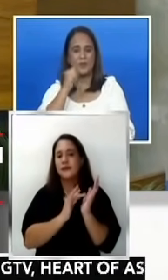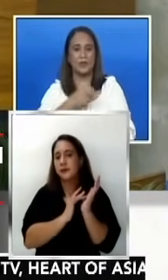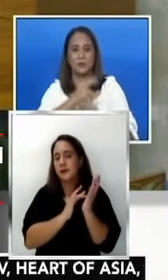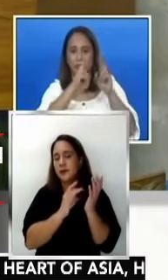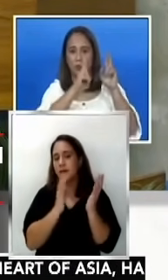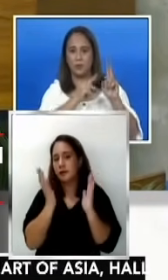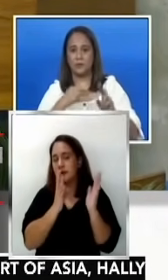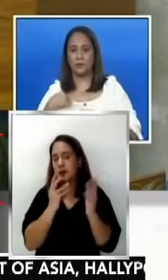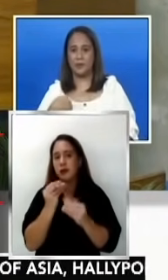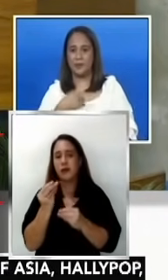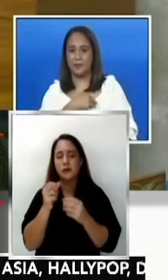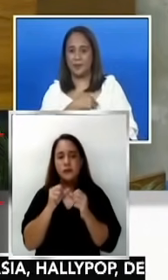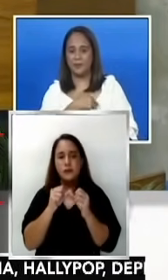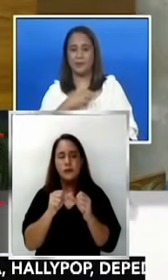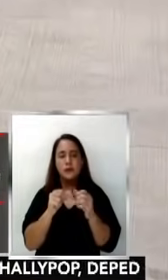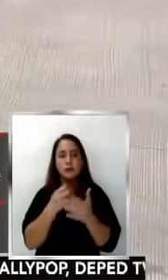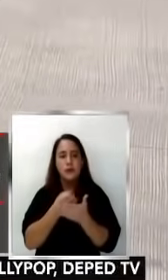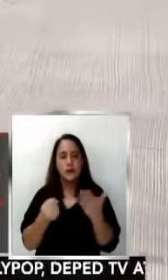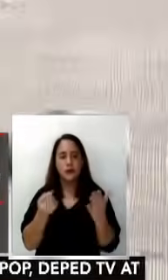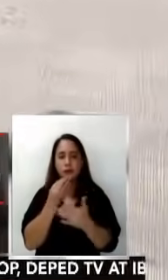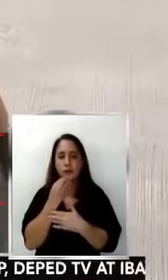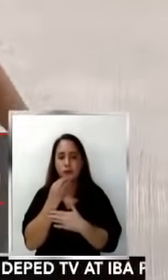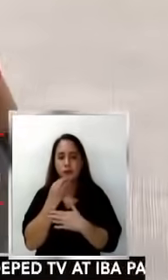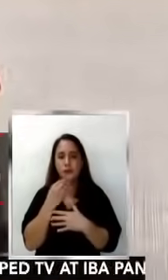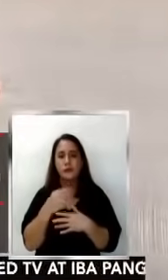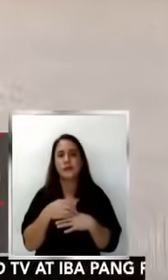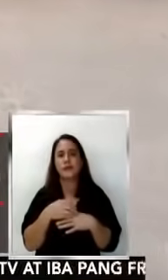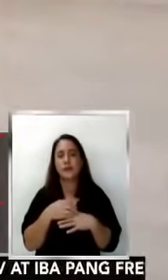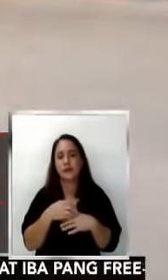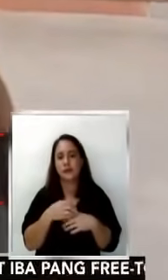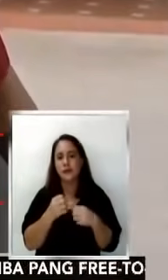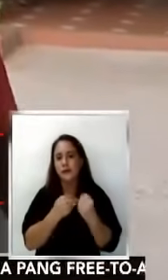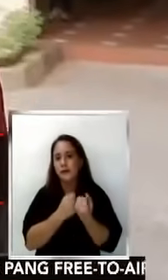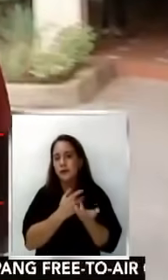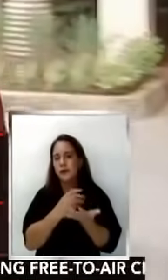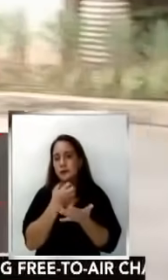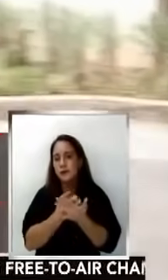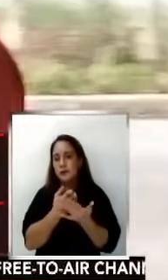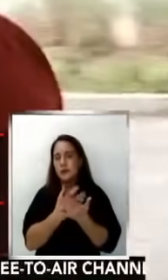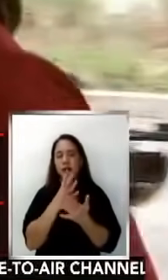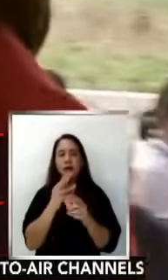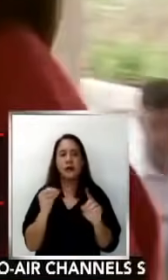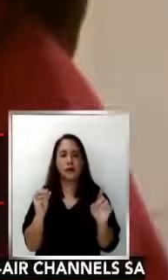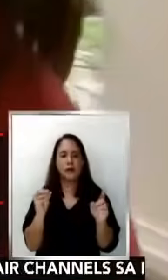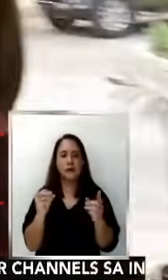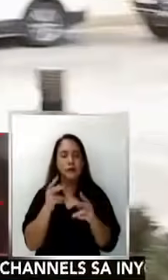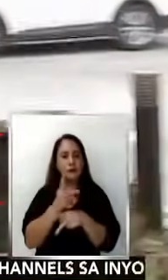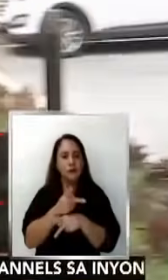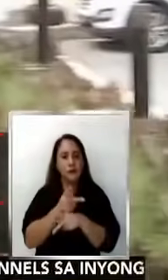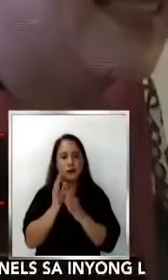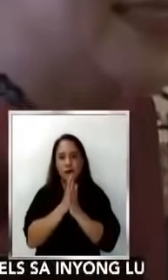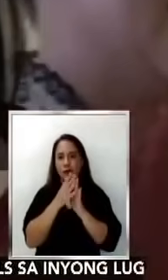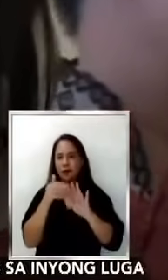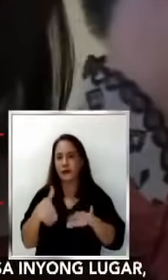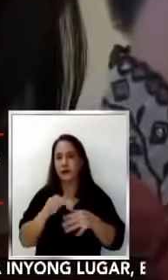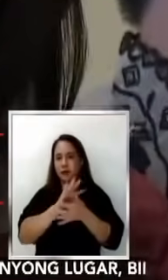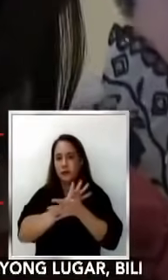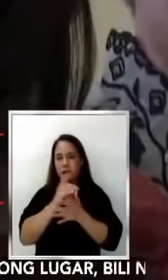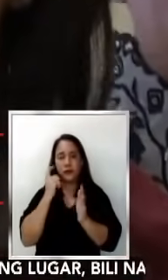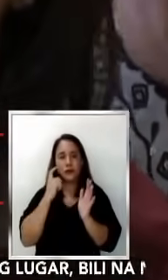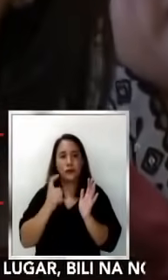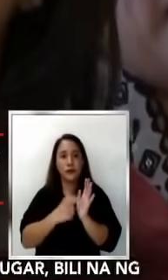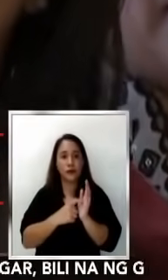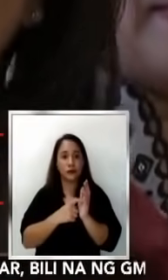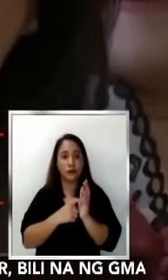ng pagkain, bumuhay sa ekonomiya at nagbantay sa kapayapaan nitong pandemya. Kinikilala rin daw ng palasyo ang